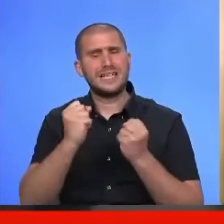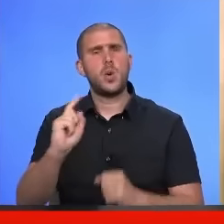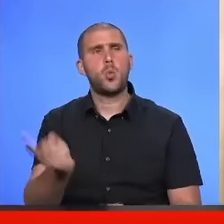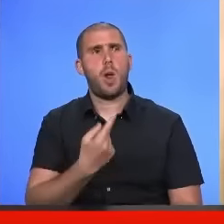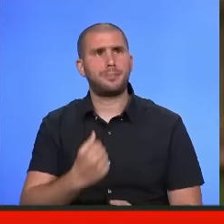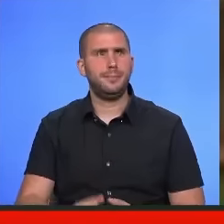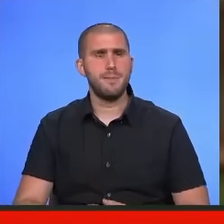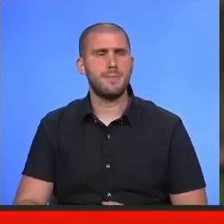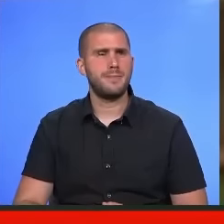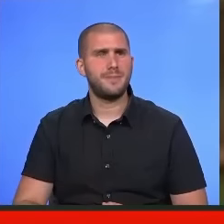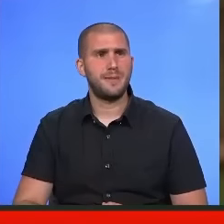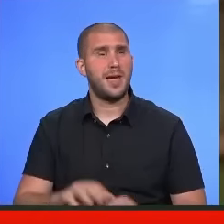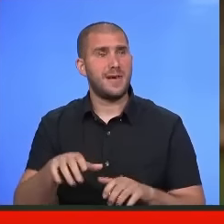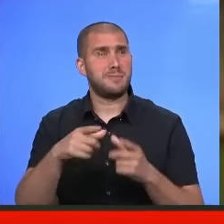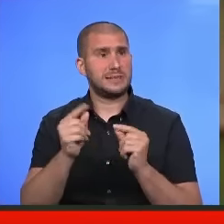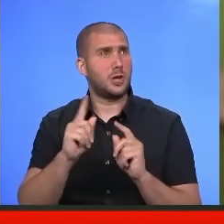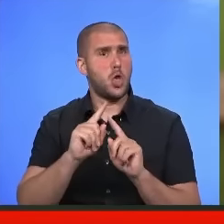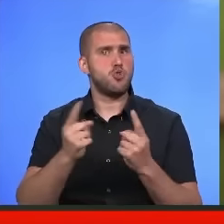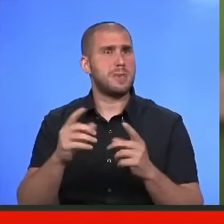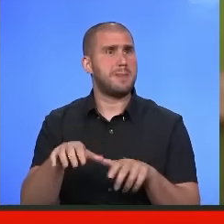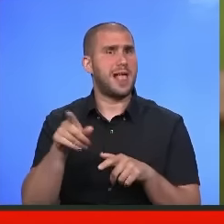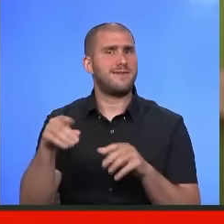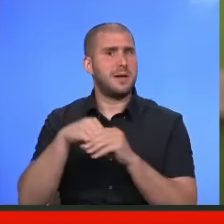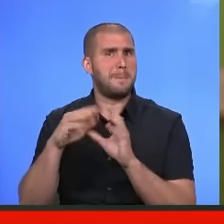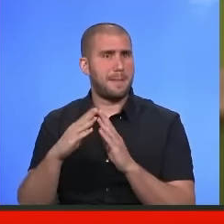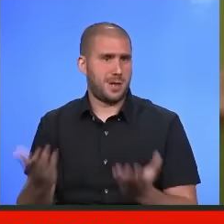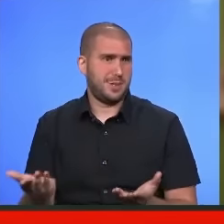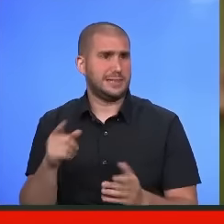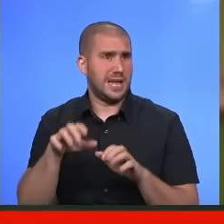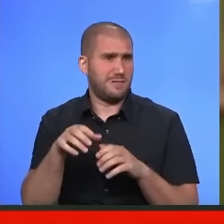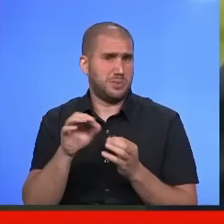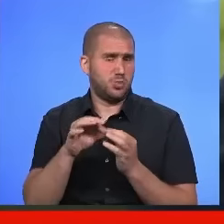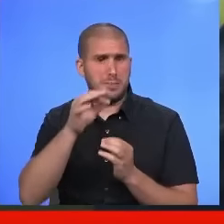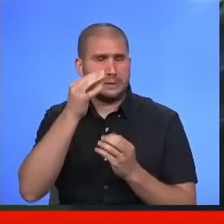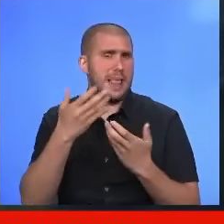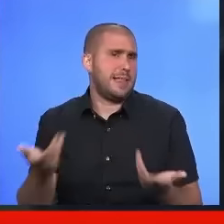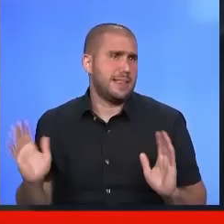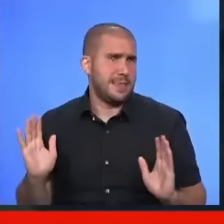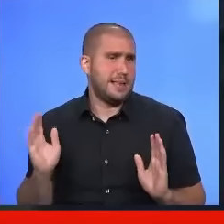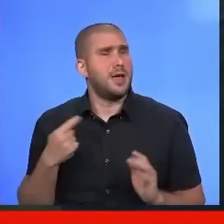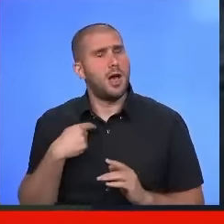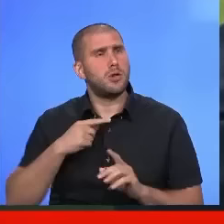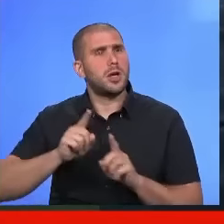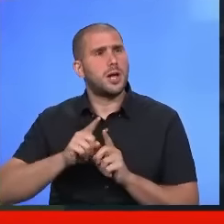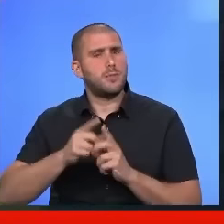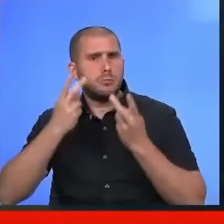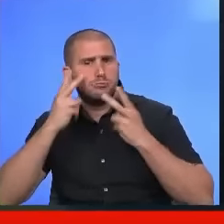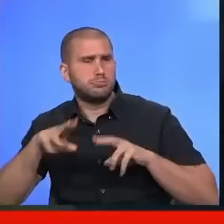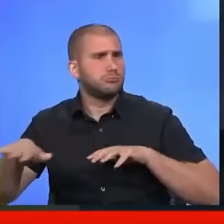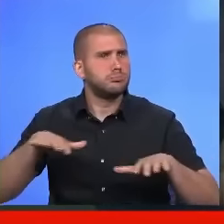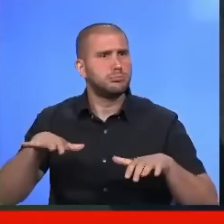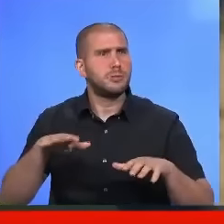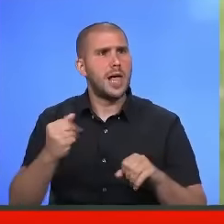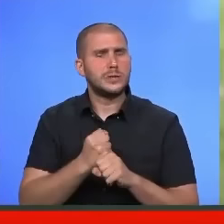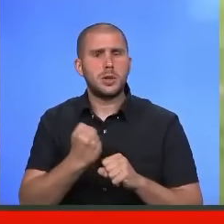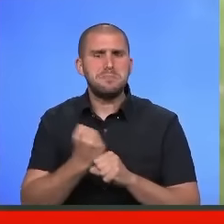את כולם כלבים מאזה לא שונים מהכלב שיש לו בבית זה כלבים פשוט חסרי מזל אנחנו הולכים כמו בולדוזרים לעשות את